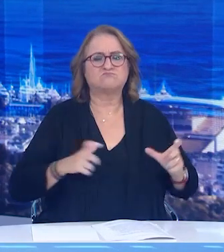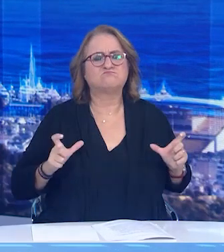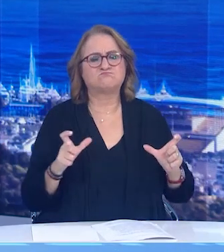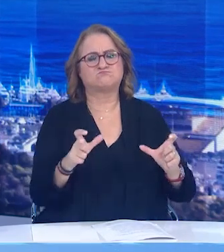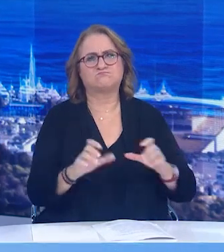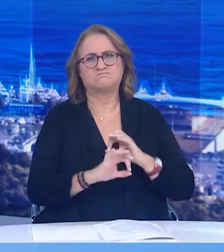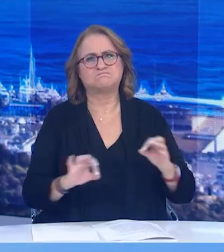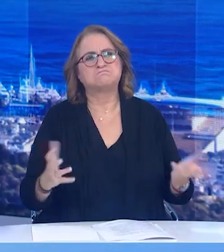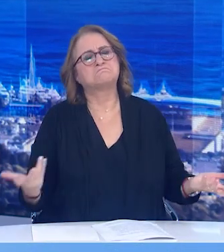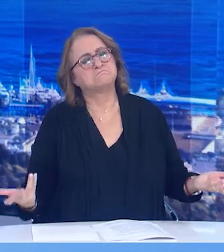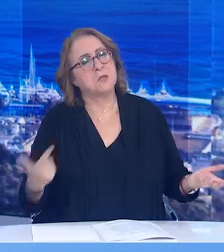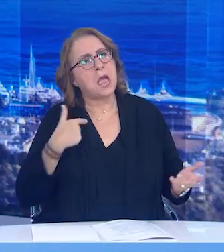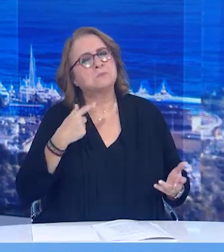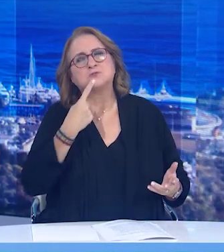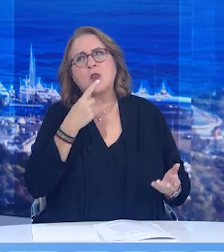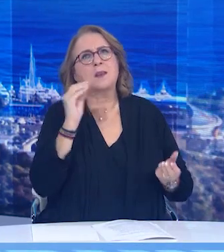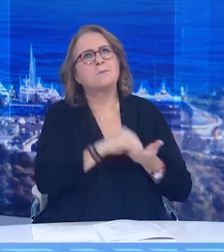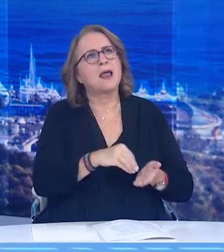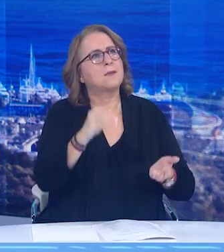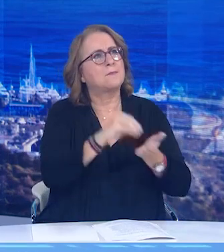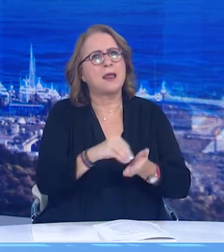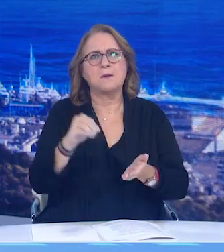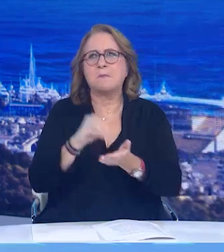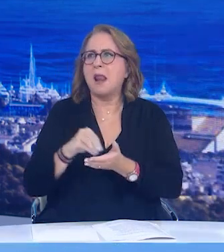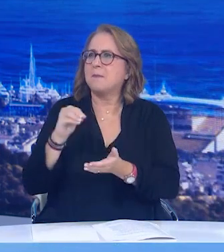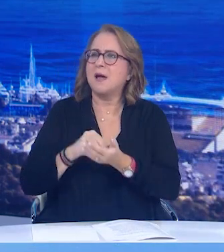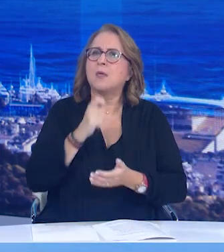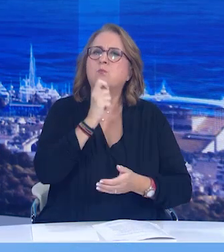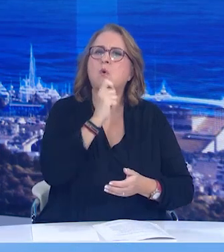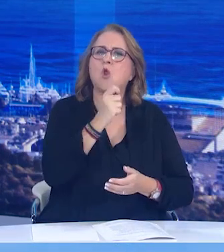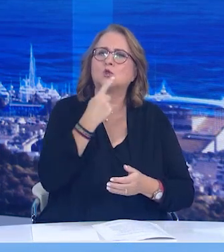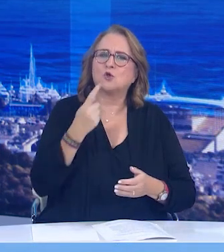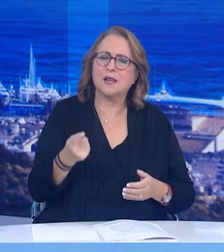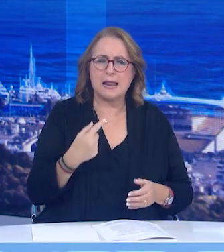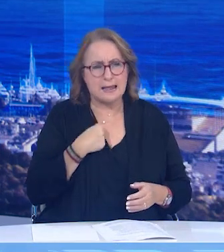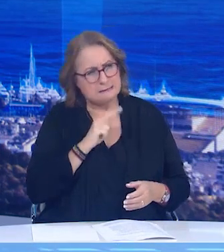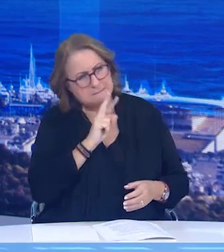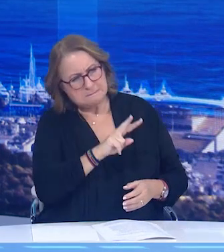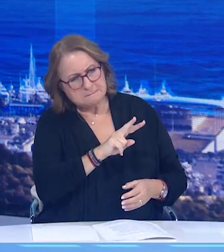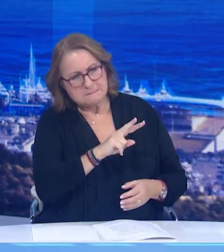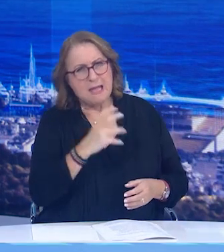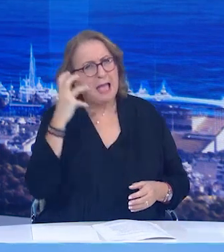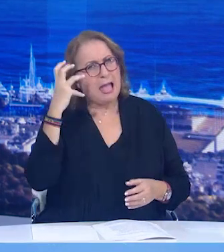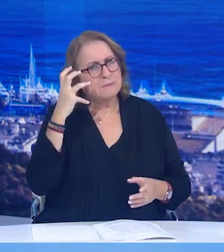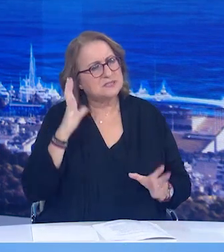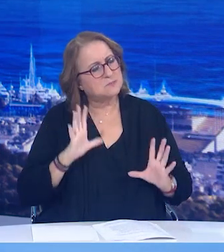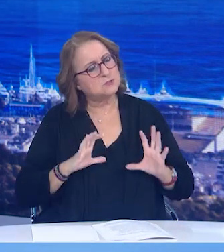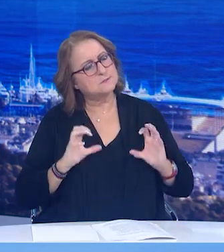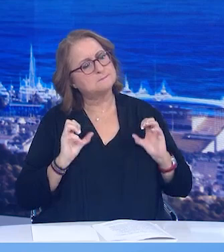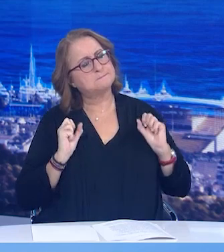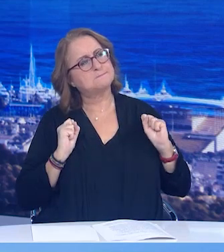την περίφημη ανοσία, αλλά από τους επιστήμονες σε γενικές γραμμές διαπιστώνουμε κάποιες επιφυλάξεις, κάτι το οποίο δεν υπάρχει όσον αφορά τους πολιτικούς μας.